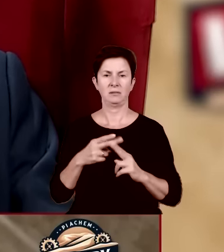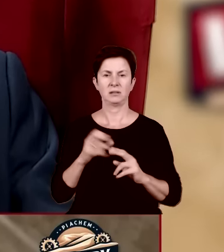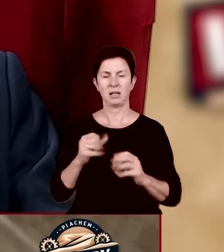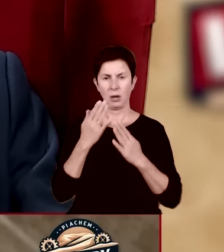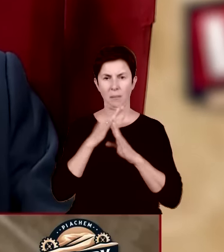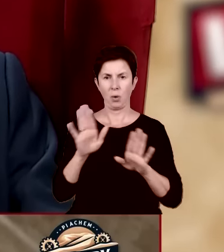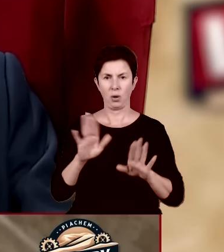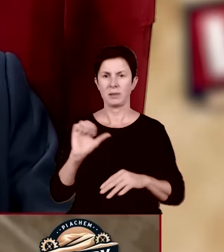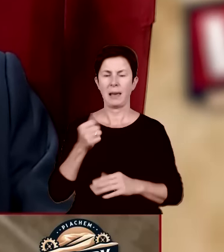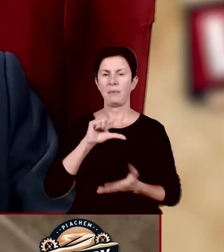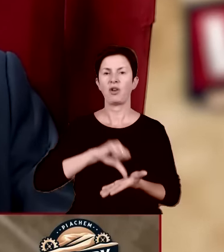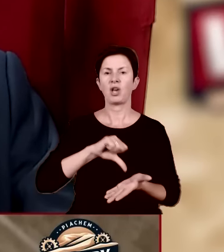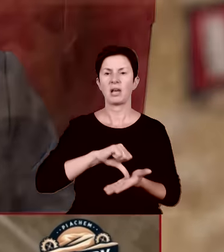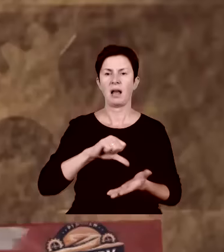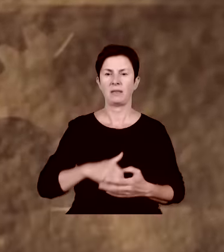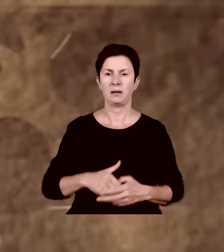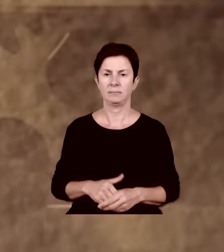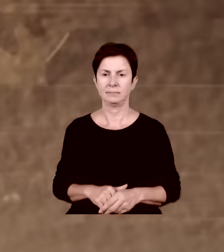Najpierw Iran, zobaczmy.